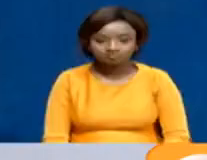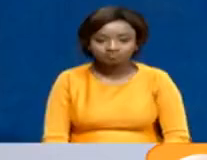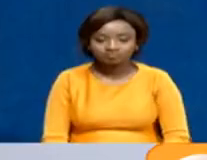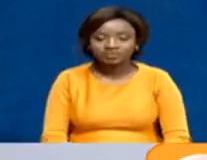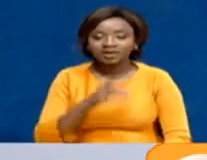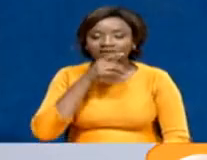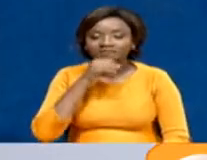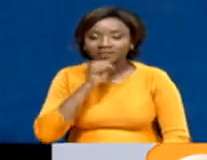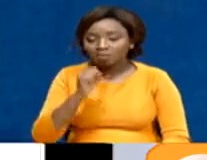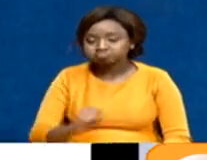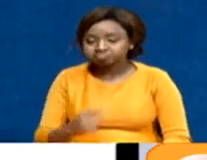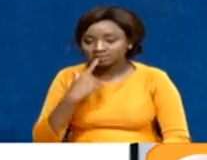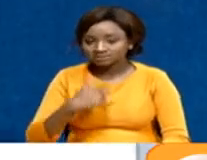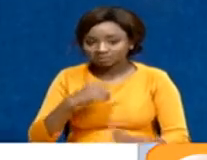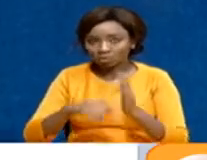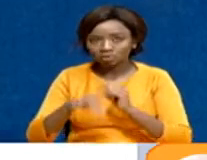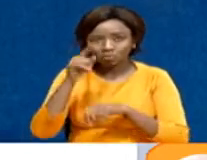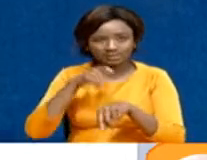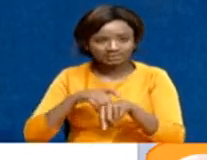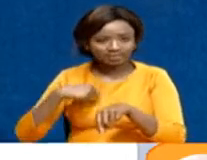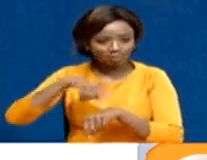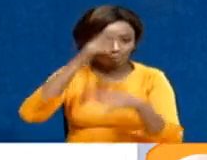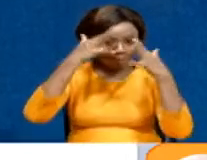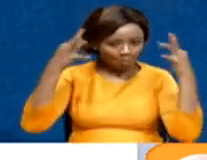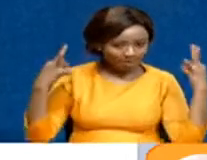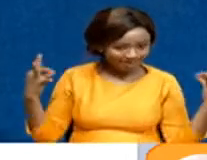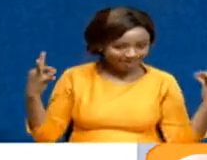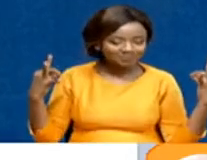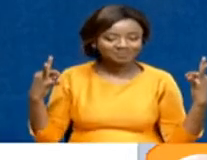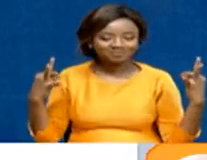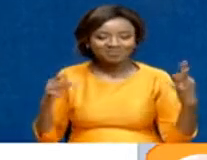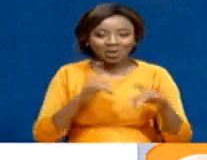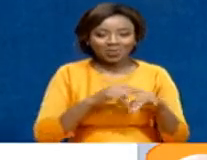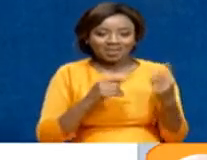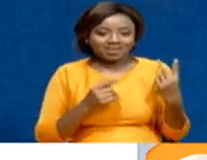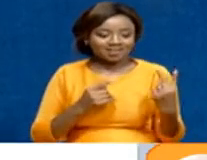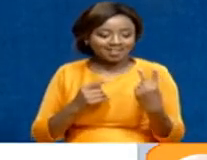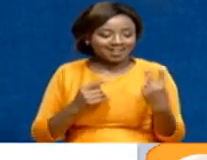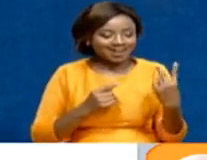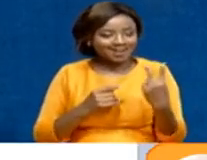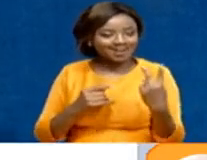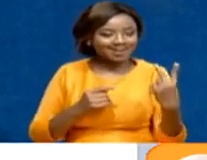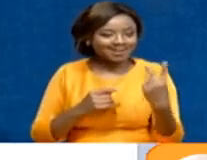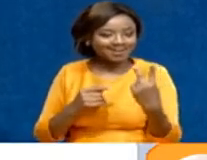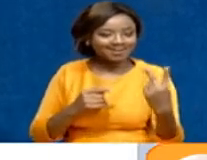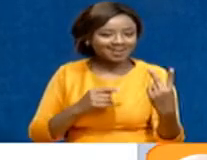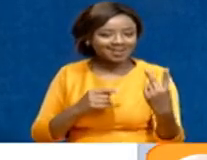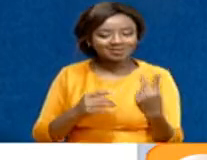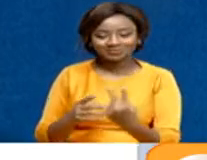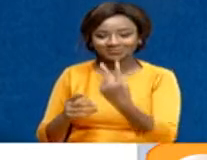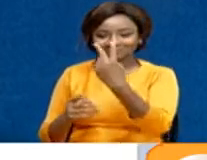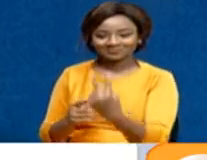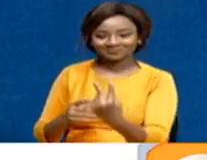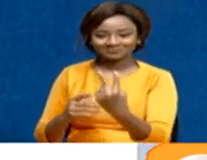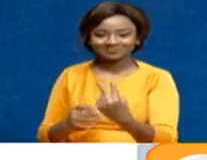ananiambia babu yangu siku moja alikwenda harusini. Sasa wakati bwana na bi harusi wanatoka kuja kusimama mbele